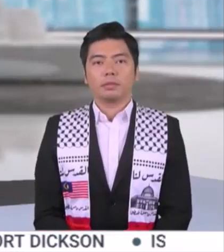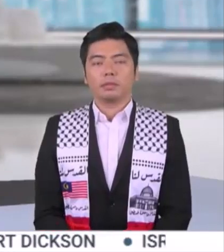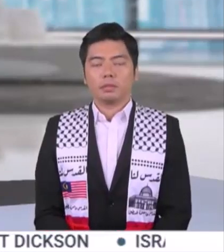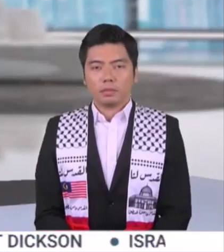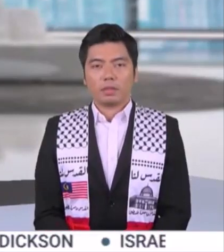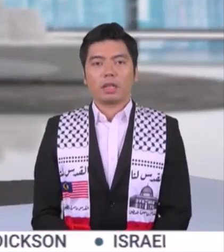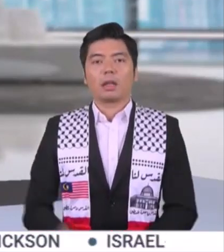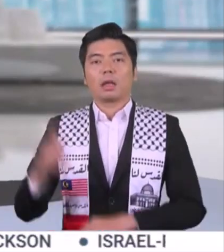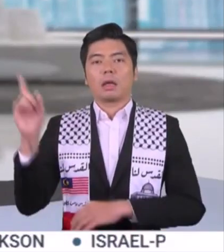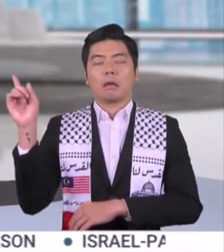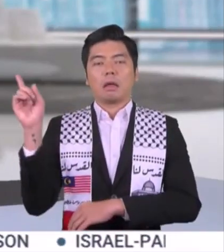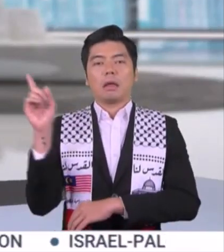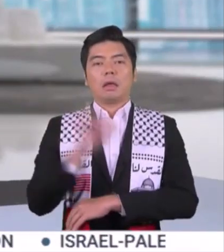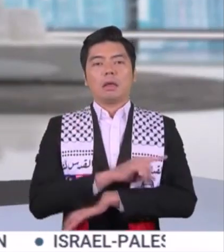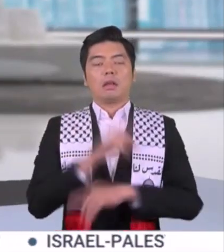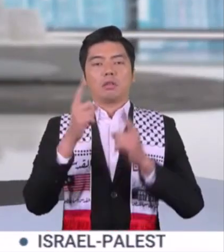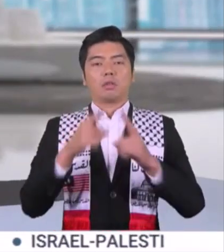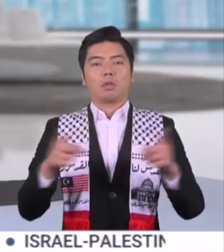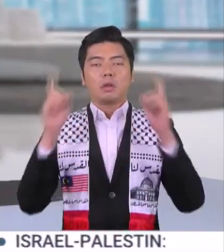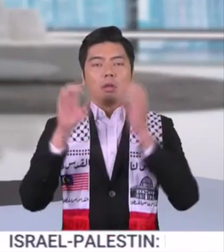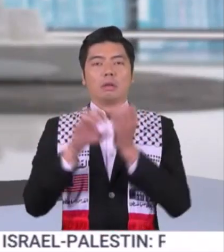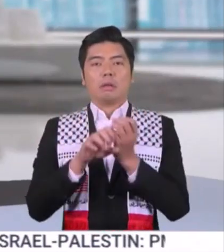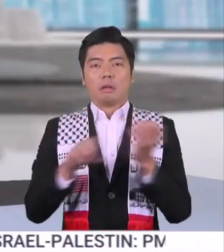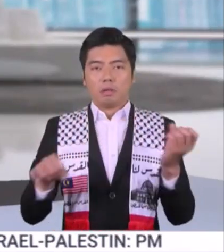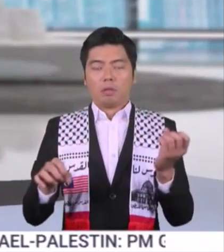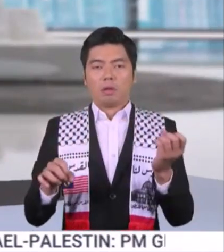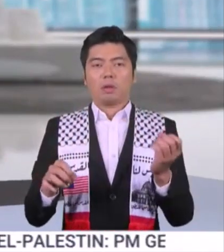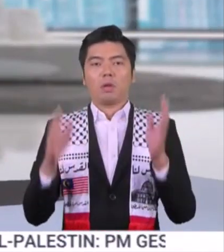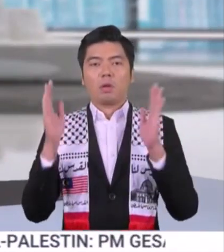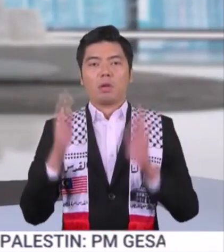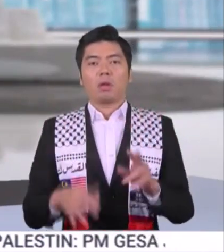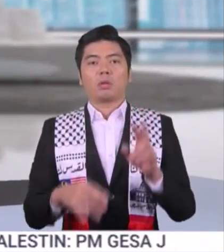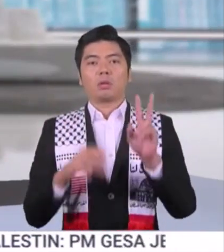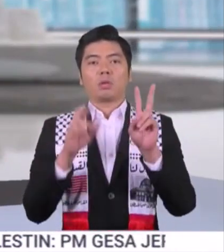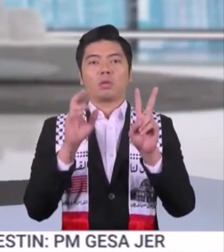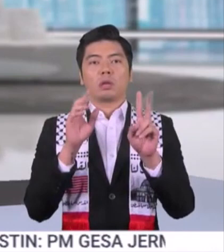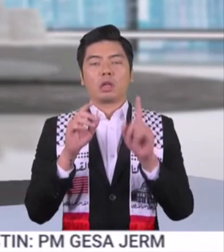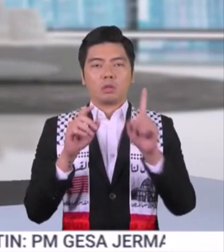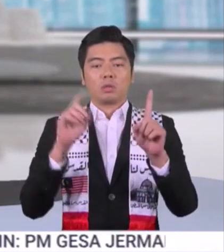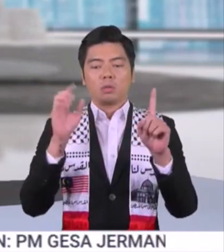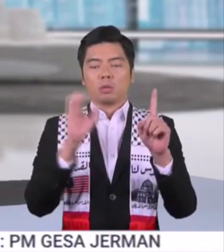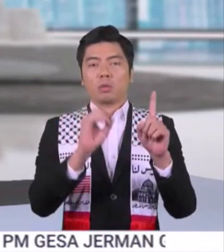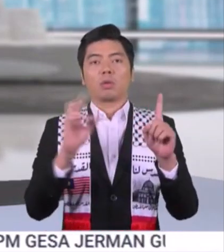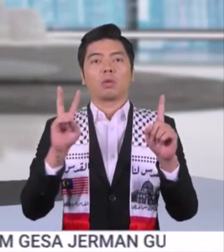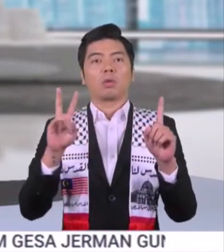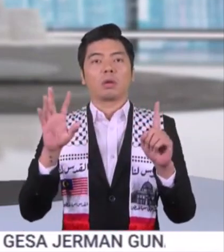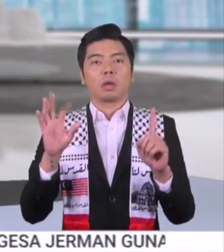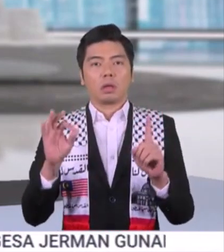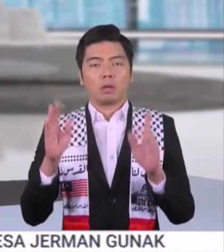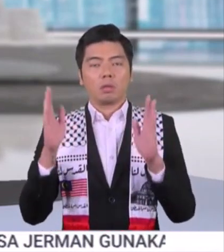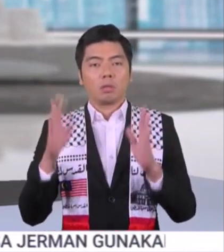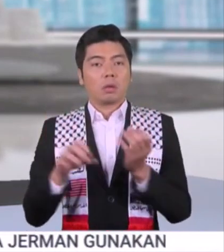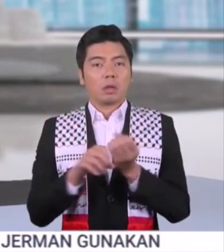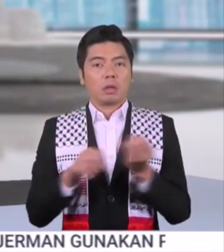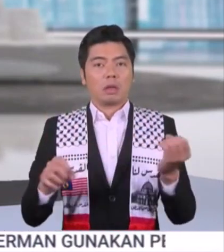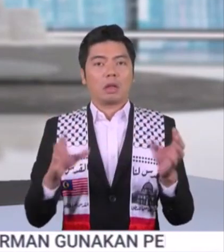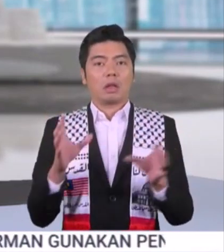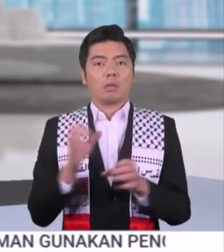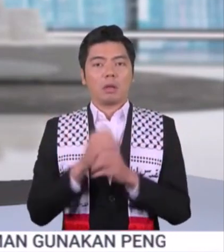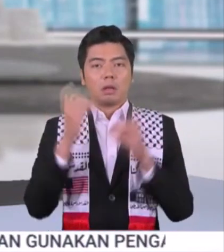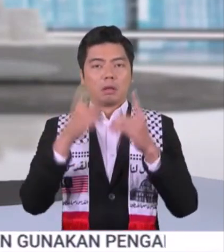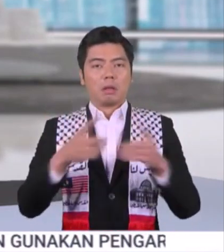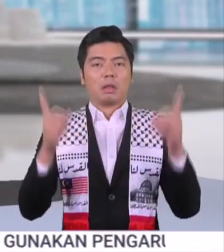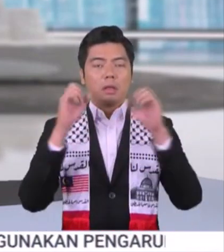sementara itu pada Majlis konvokesyen tersebut seramai 1029 graduan yang layak menerima ijazah sjana muda Diploma